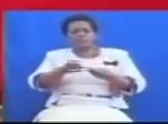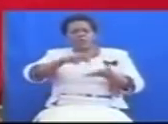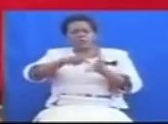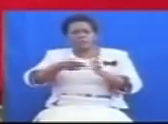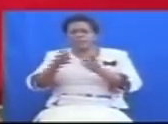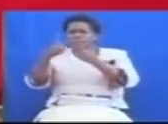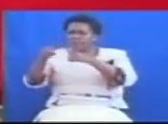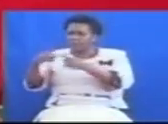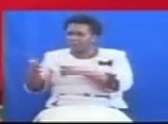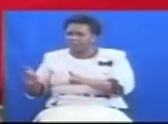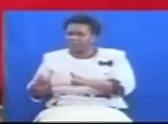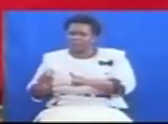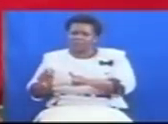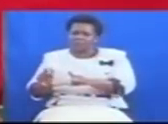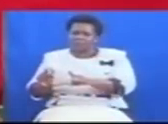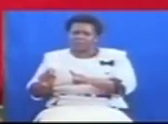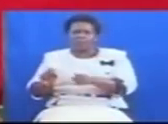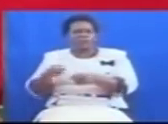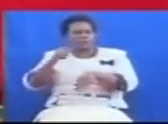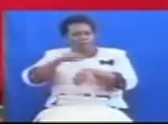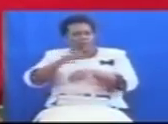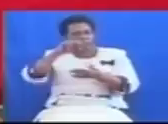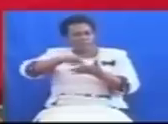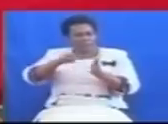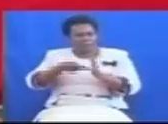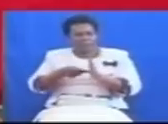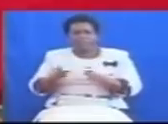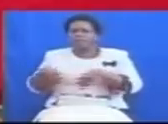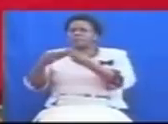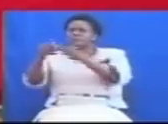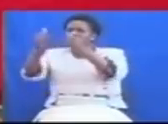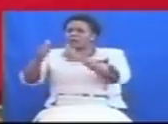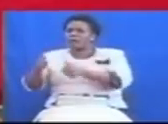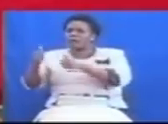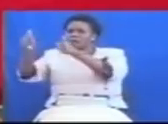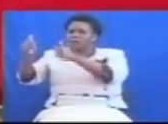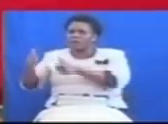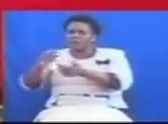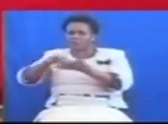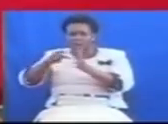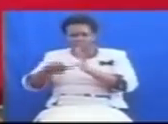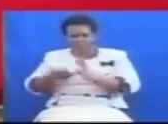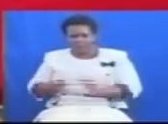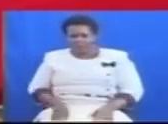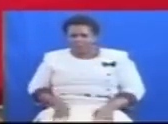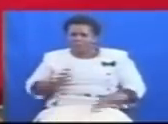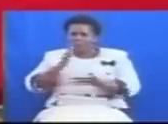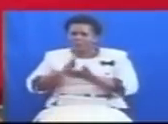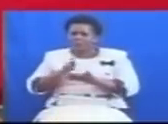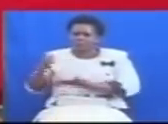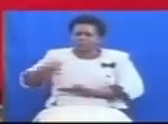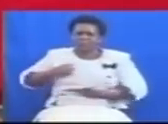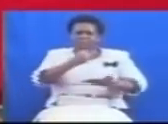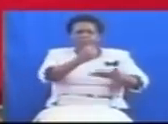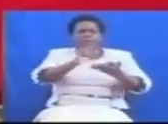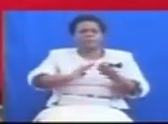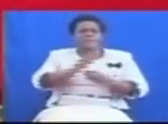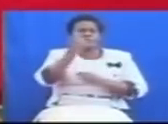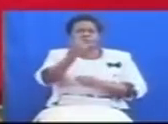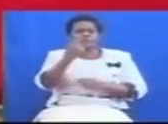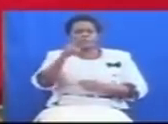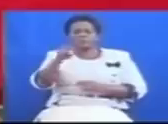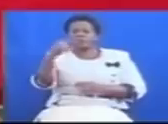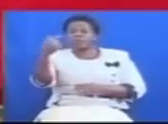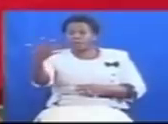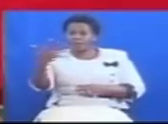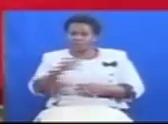barabara vijijini na mjini ya TARURA umefanya tathmini ya gharama za ujenzi huo na amepata bilioni 1.15. Serikali inaendelea na